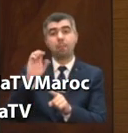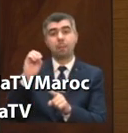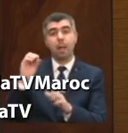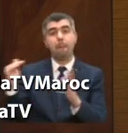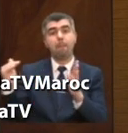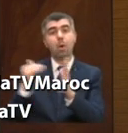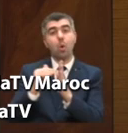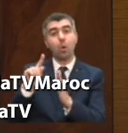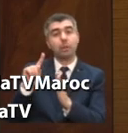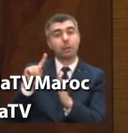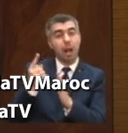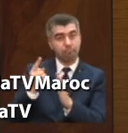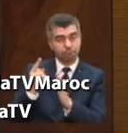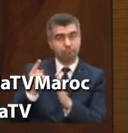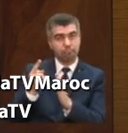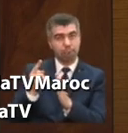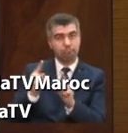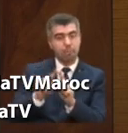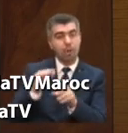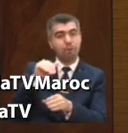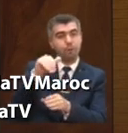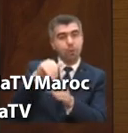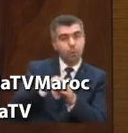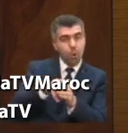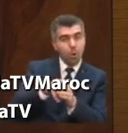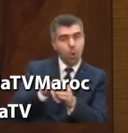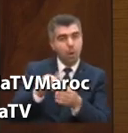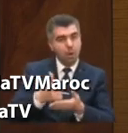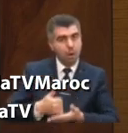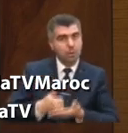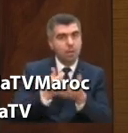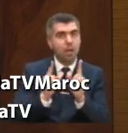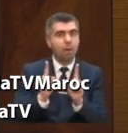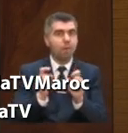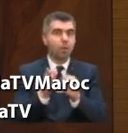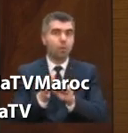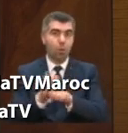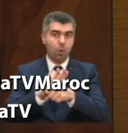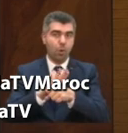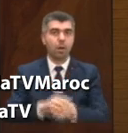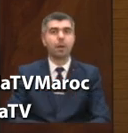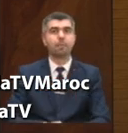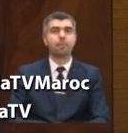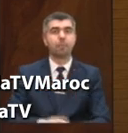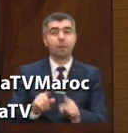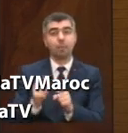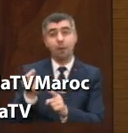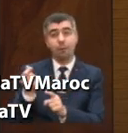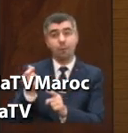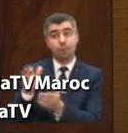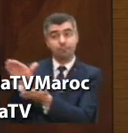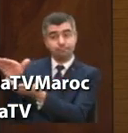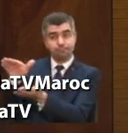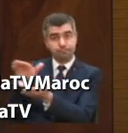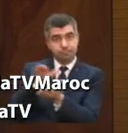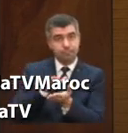للمساهمة في صندوق كوفيد، هذا ديال تدبير جائحة كورونا، خدينا هذاك المبلغ من